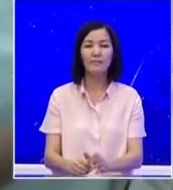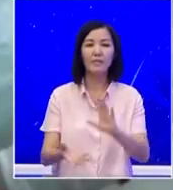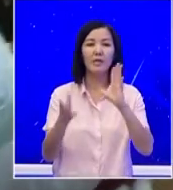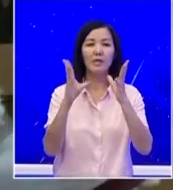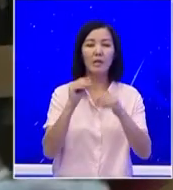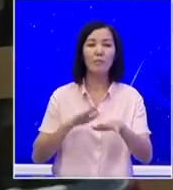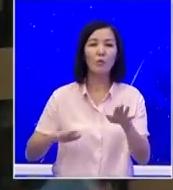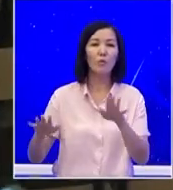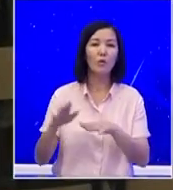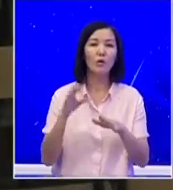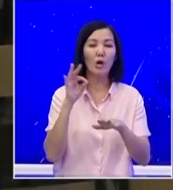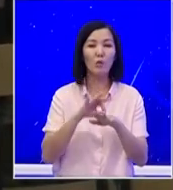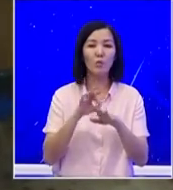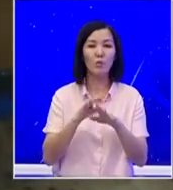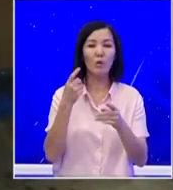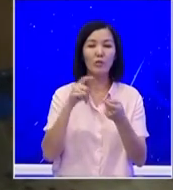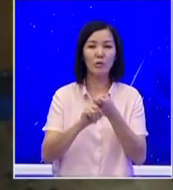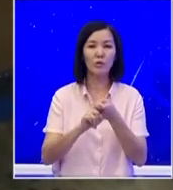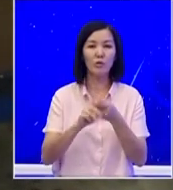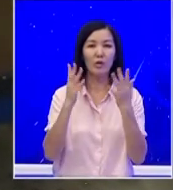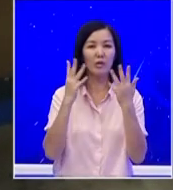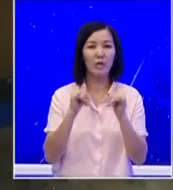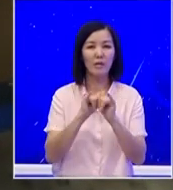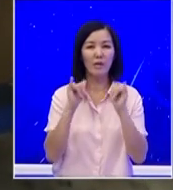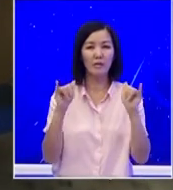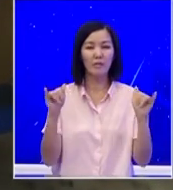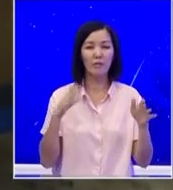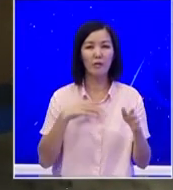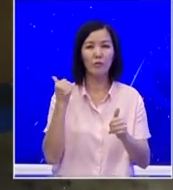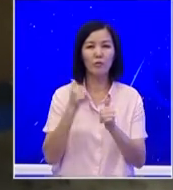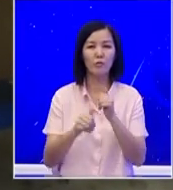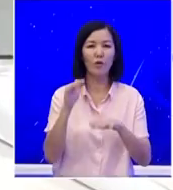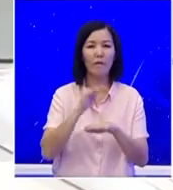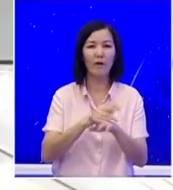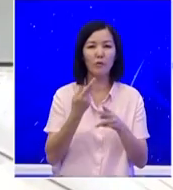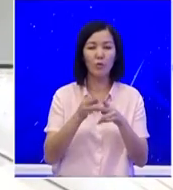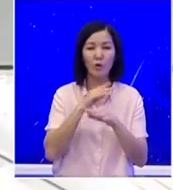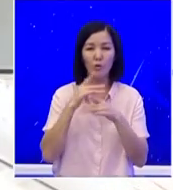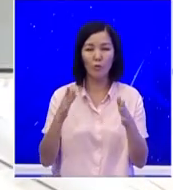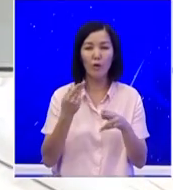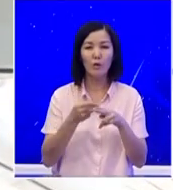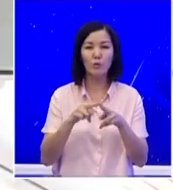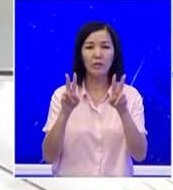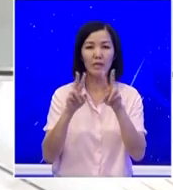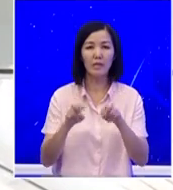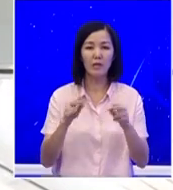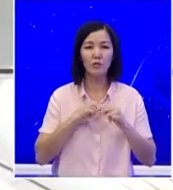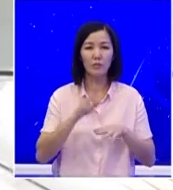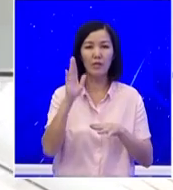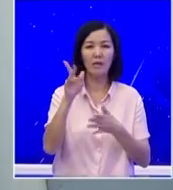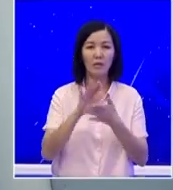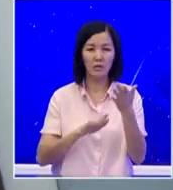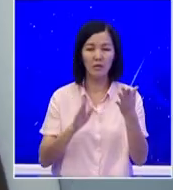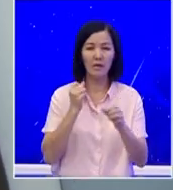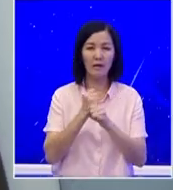өңір аймақтарында індетке шалдыққандар саны азаймай тұр. Тіпті күн сайын деректер тіркелуде. Сондықтан рейдтік жұмыстар алдағы уақытта